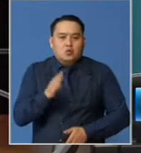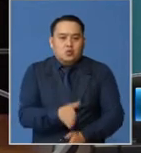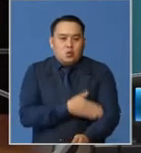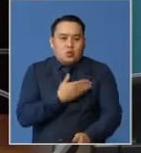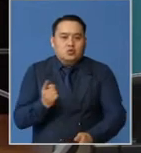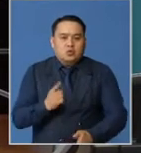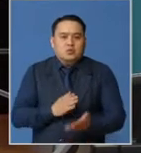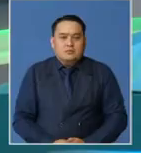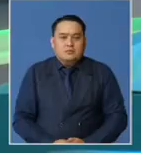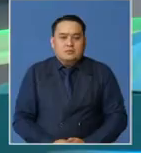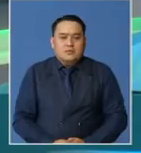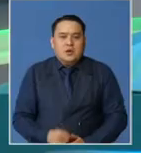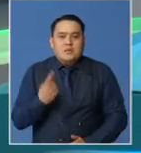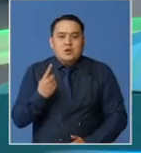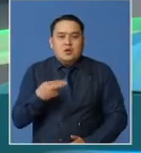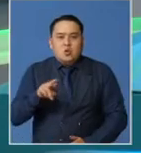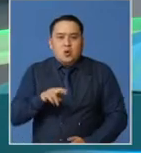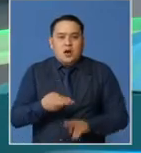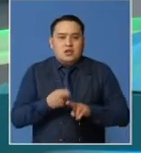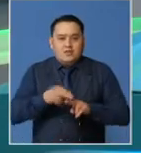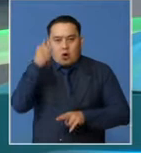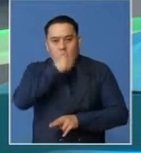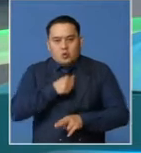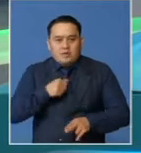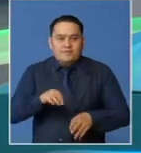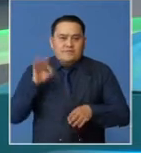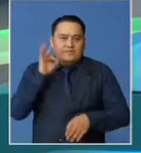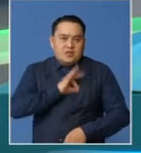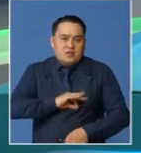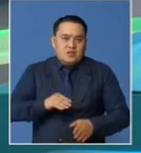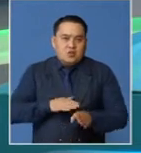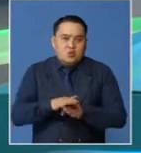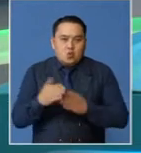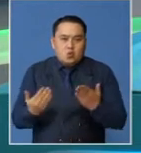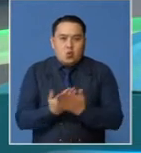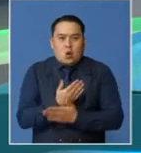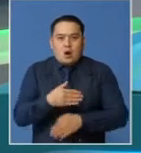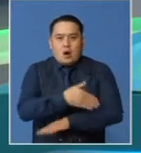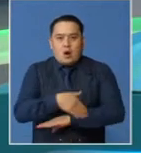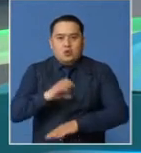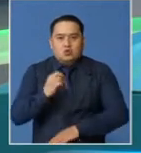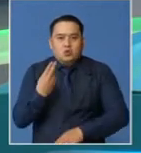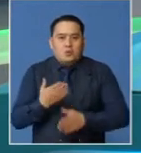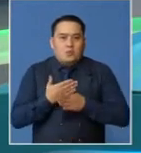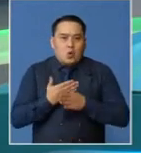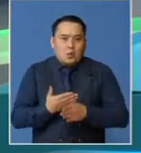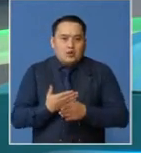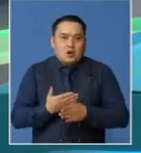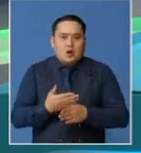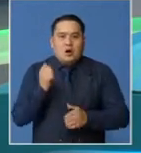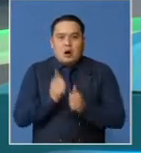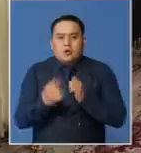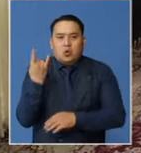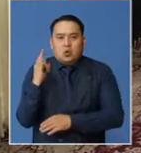чтобы она служила. С 1 июля нынешнего года будут введены новые критерии оказания адресной социальной помощи. Теперь